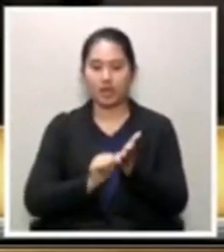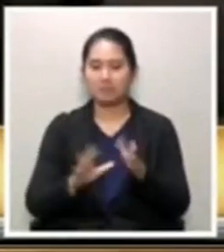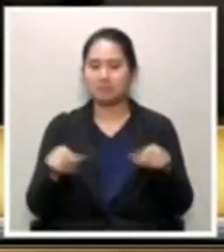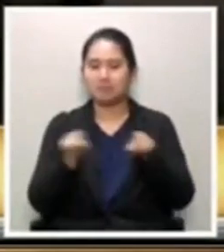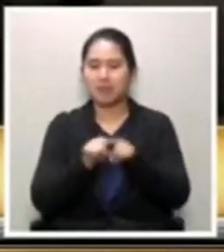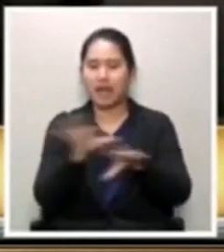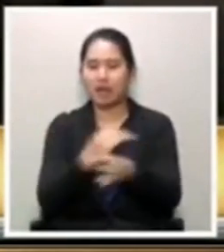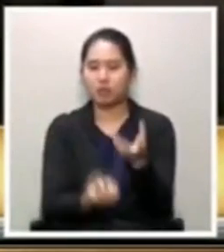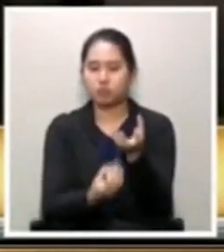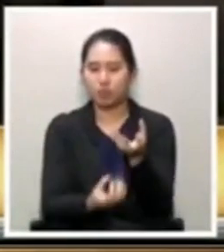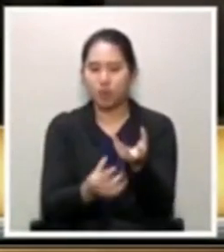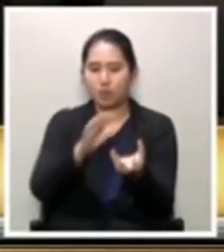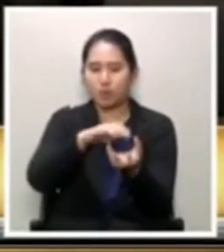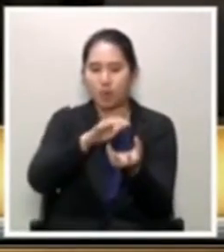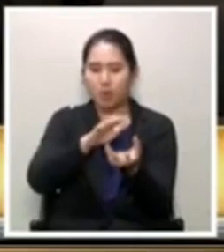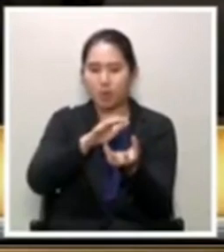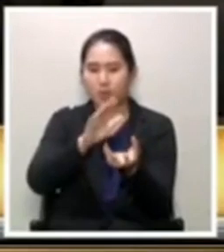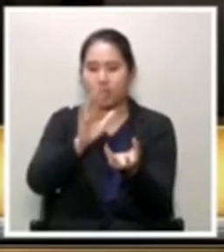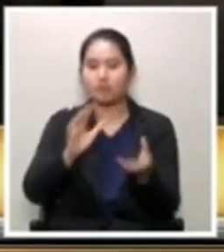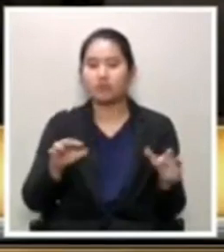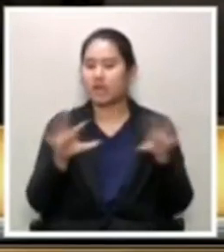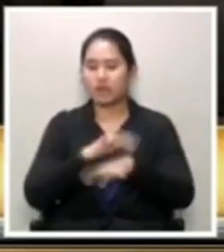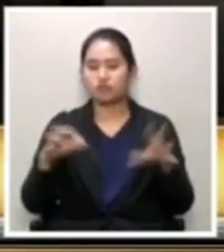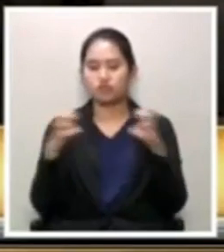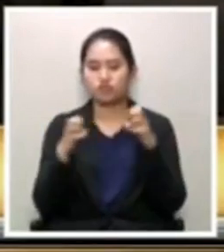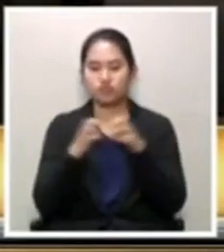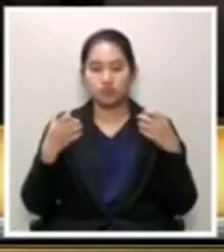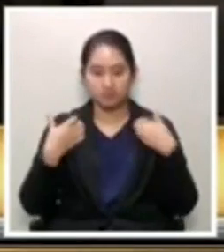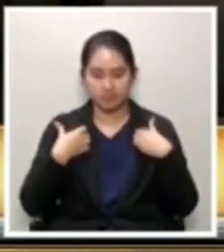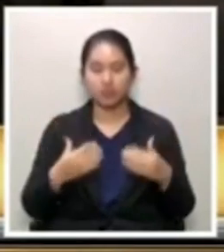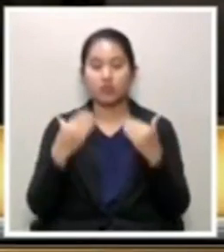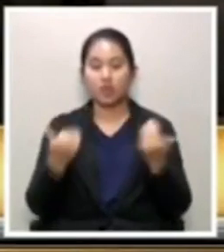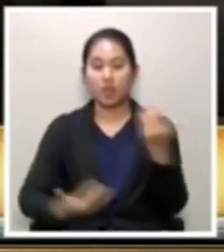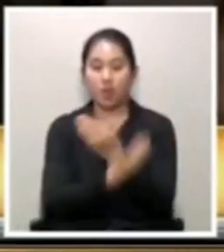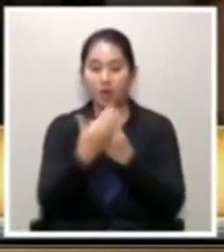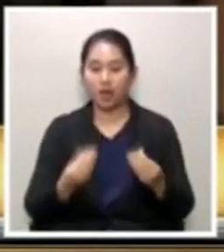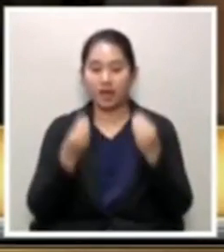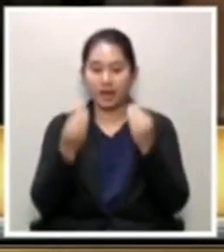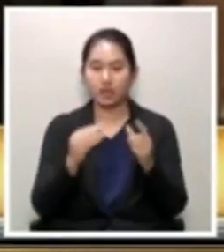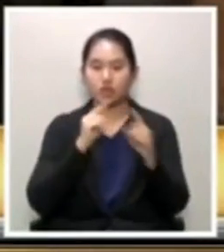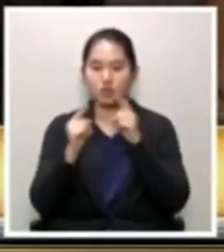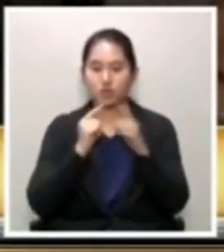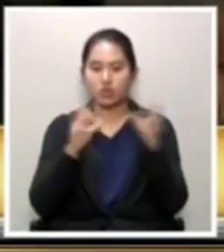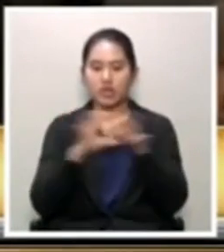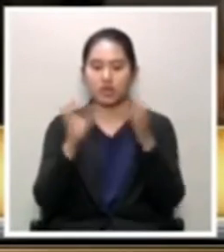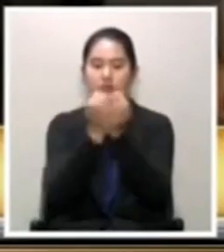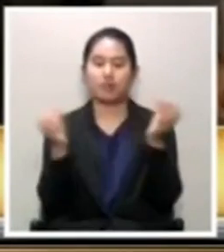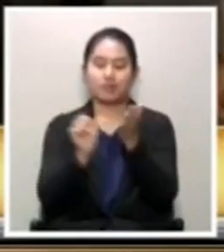อไปปิดไม่ให้แก้ไม่ให้แก้เนี่ยครับมันจะยิ่งเกิดความวุ่นวายสู้เปิดโอกาสให้มีการพูดคุยกันเรื่องแก้รัฐธรรมนูญดีกว่านะ